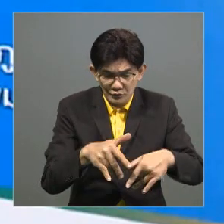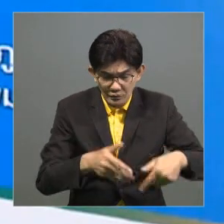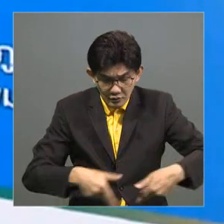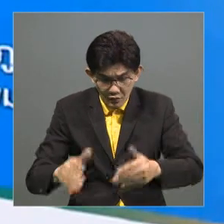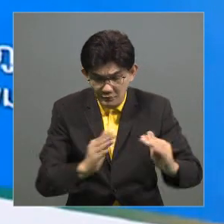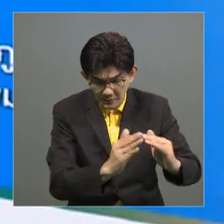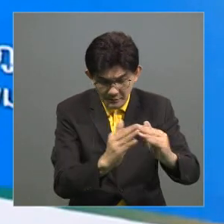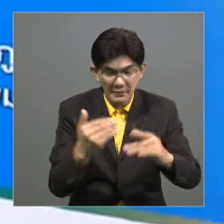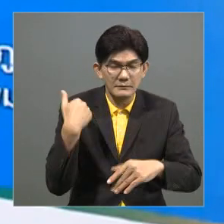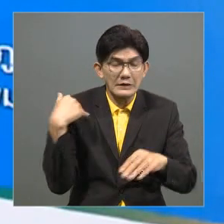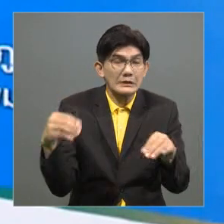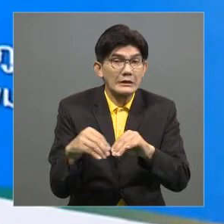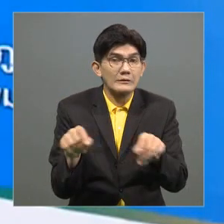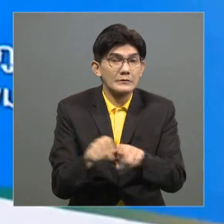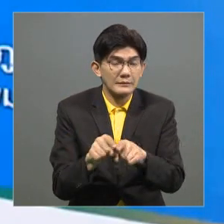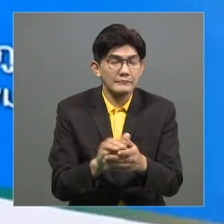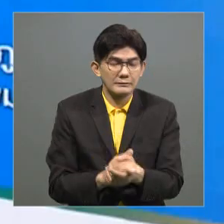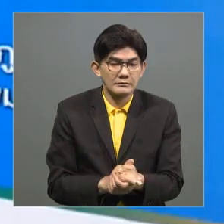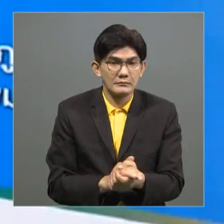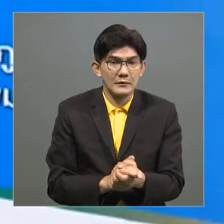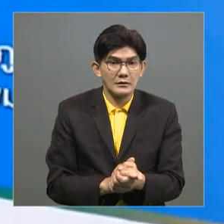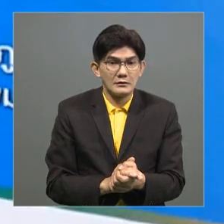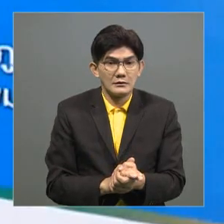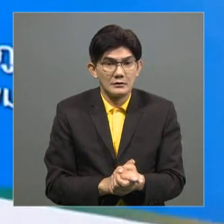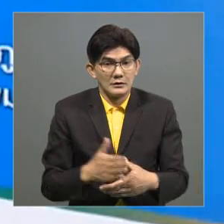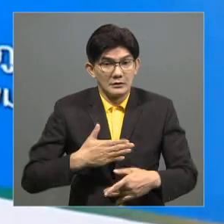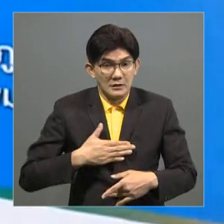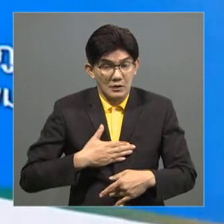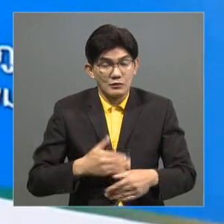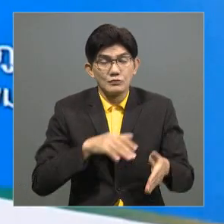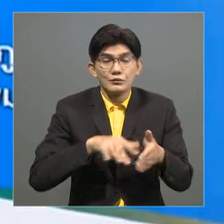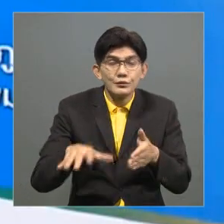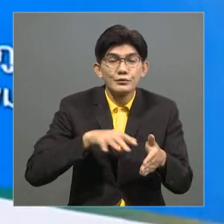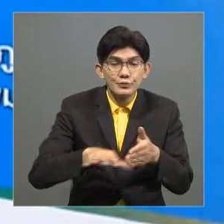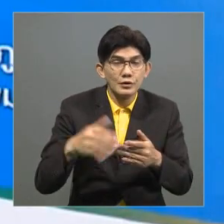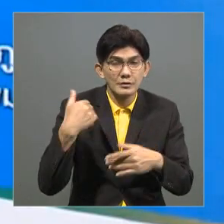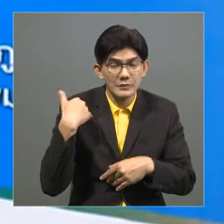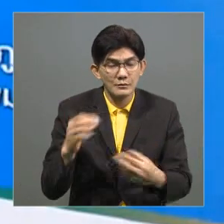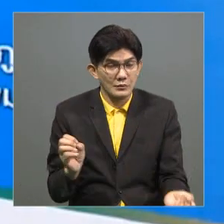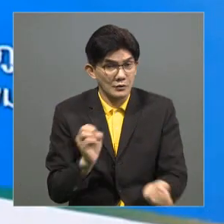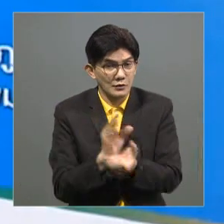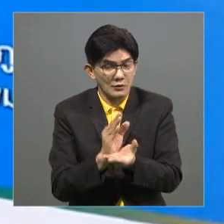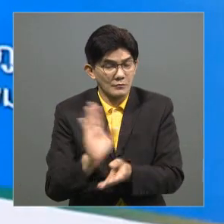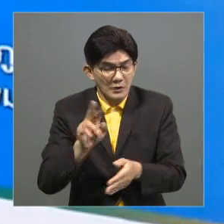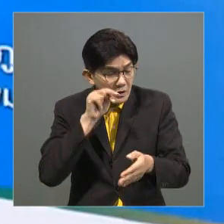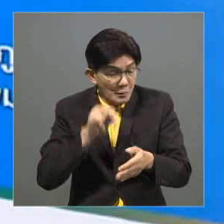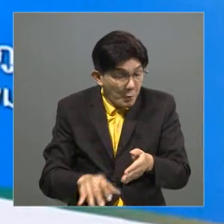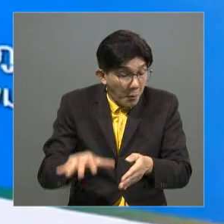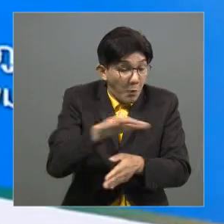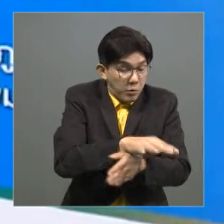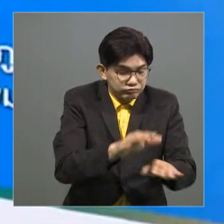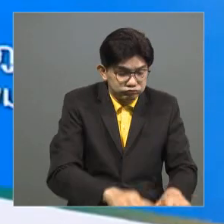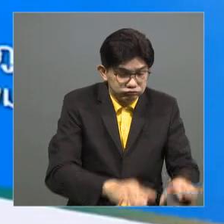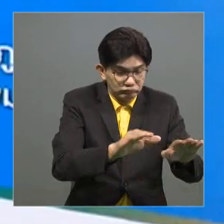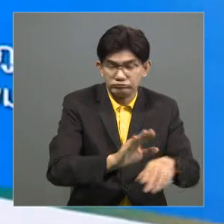นอกคันกั้นน้ำนะครับซึ่งยืนยันได้ครับในปริมาณน้ำที่เราระบายประมาณนี้ครับจะไม่มีผลกระทบทำให้น้ำล้นคันกั้นน้ำ